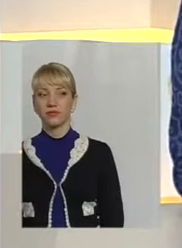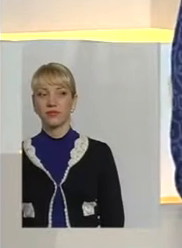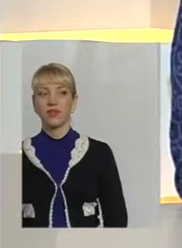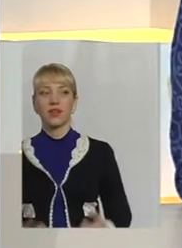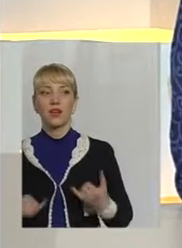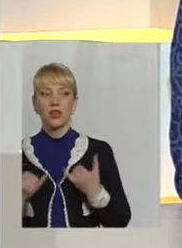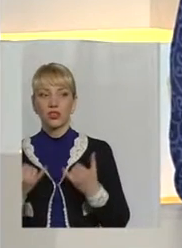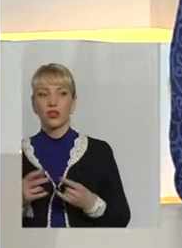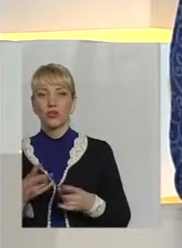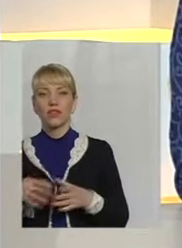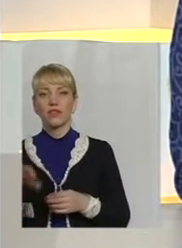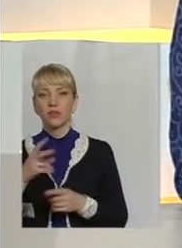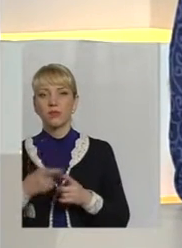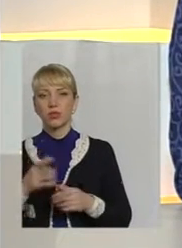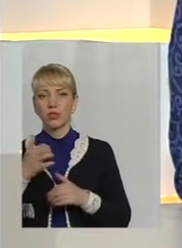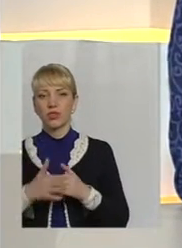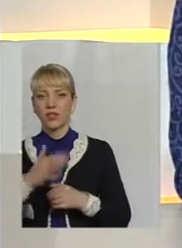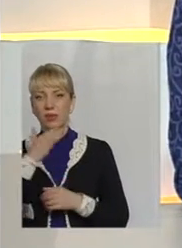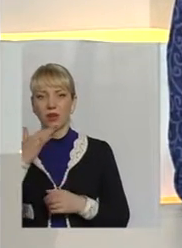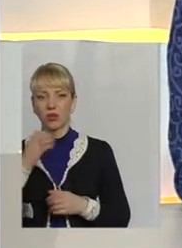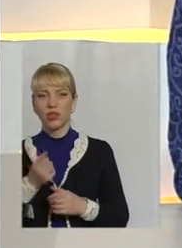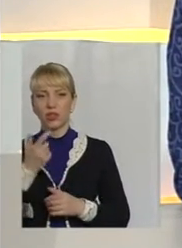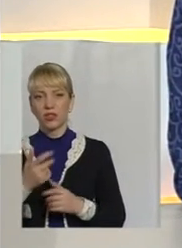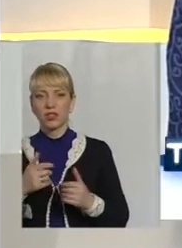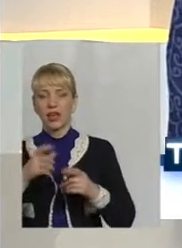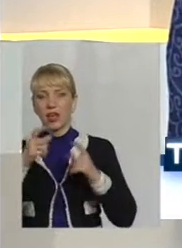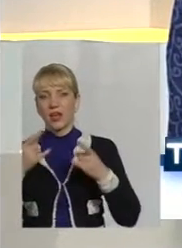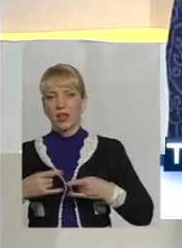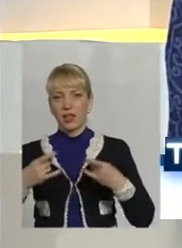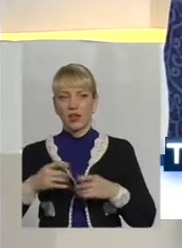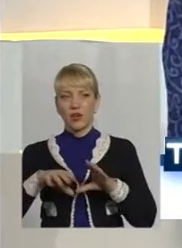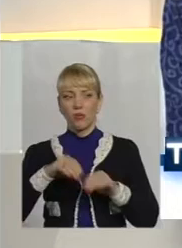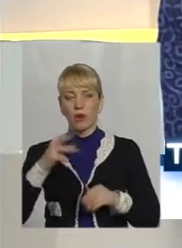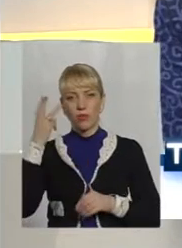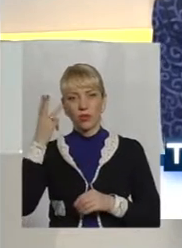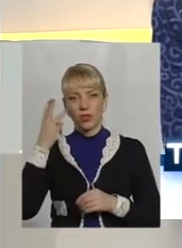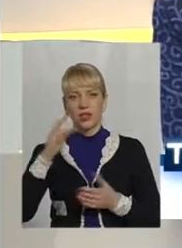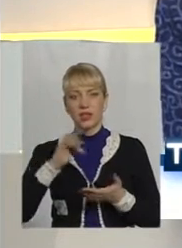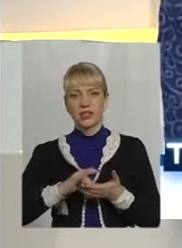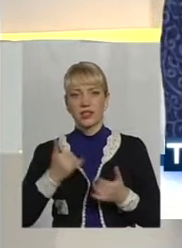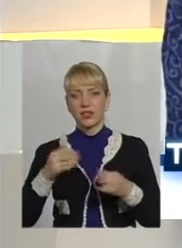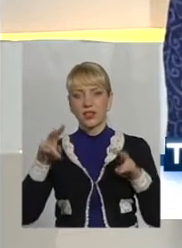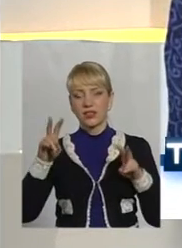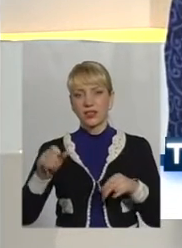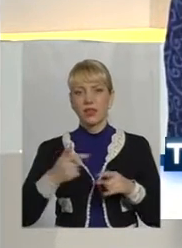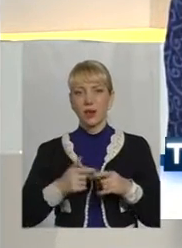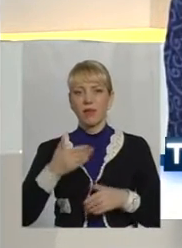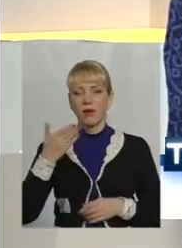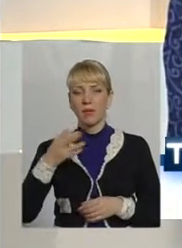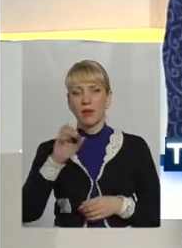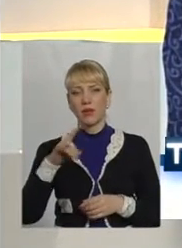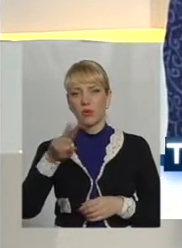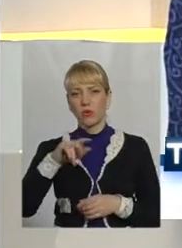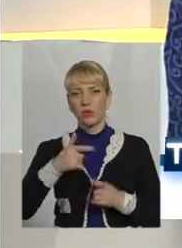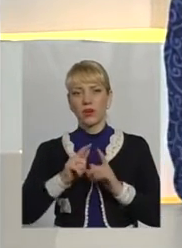Дякую і шанування усім, хто серед чималої кількості телеканалів у цій порі обрав саме Поділля Центр. На часі в прямому ефірі тема. Я Анна Бендюк, переклад